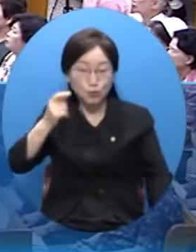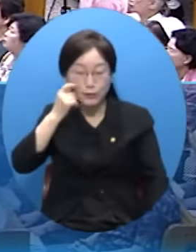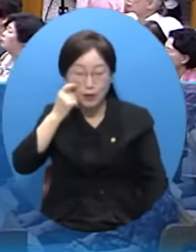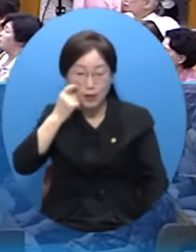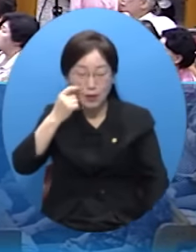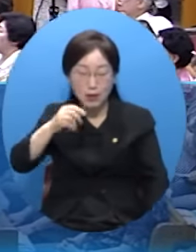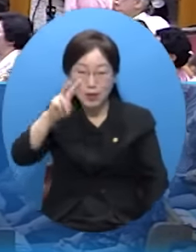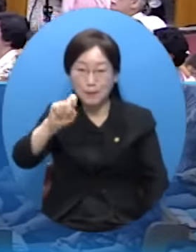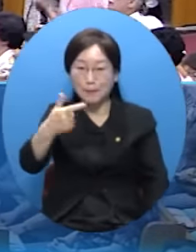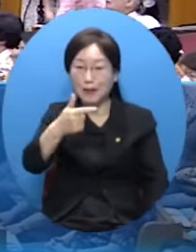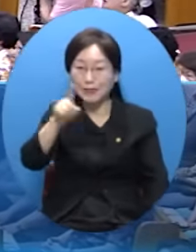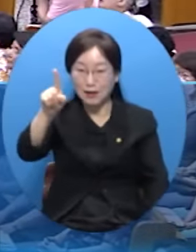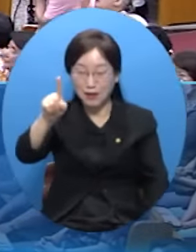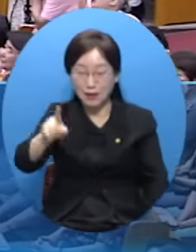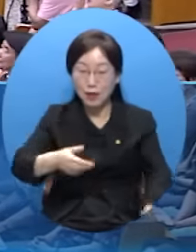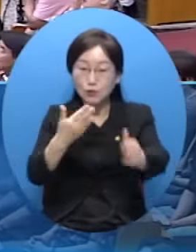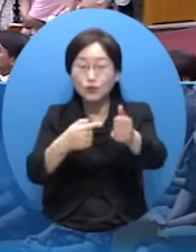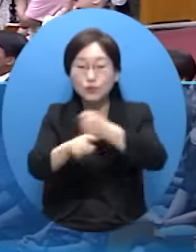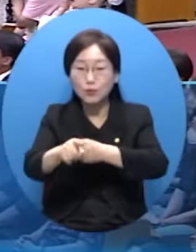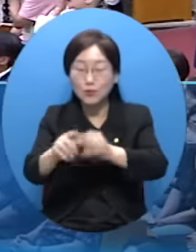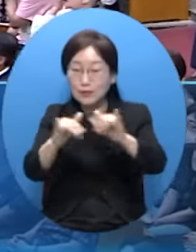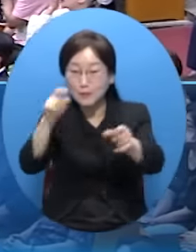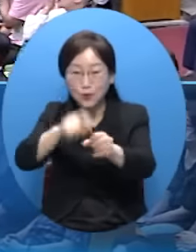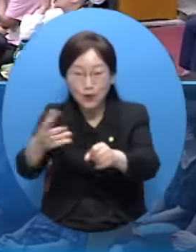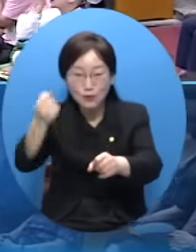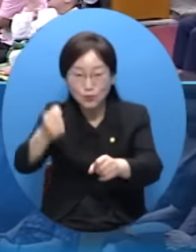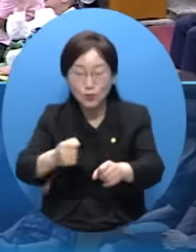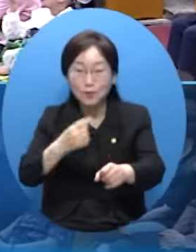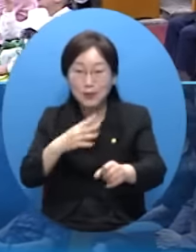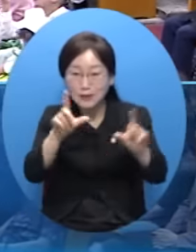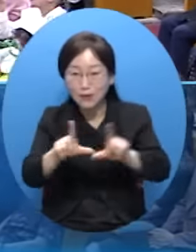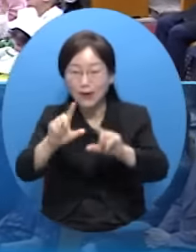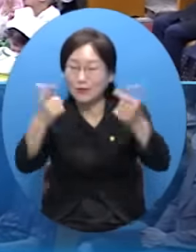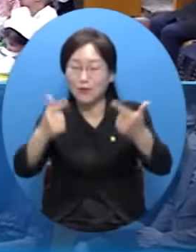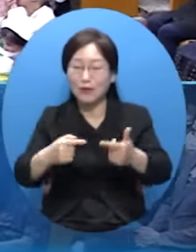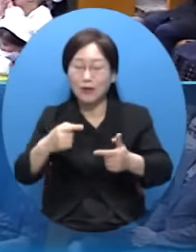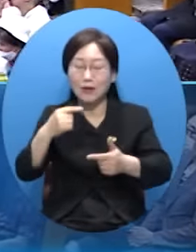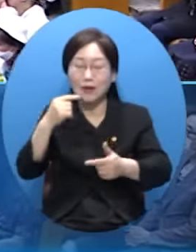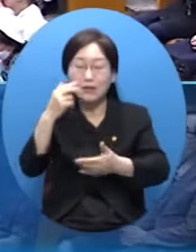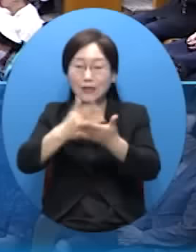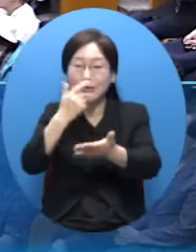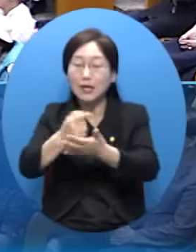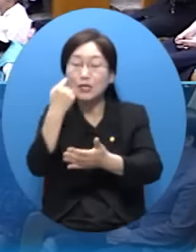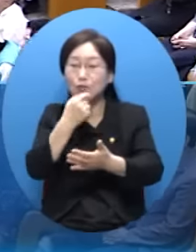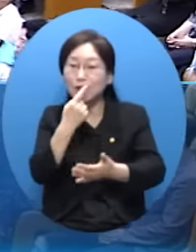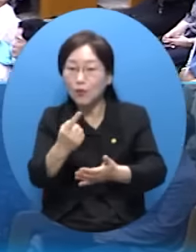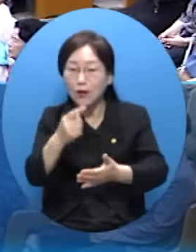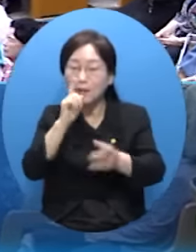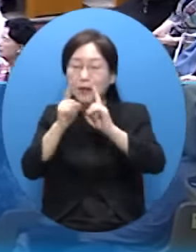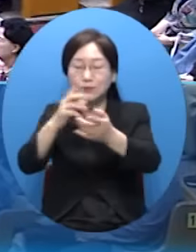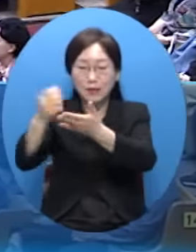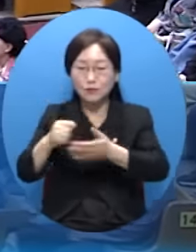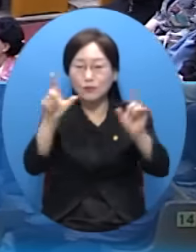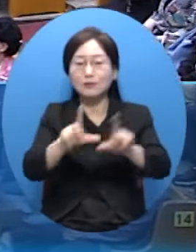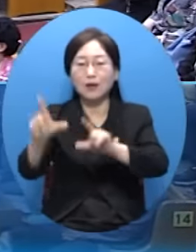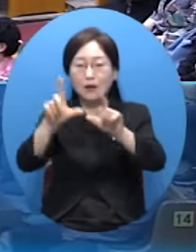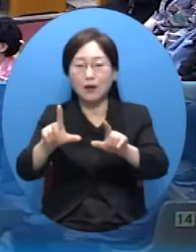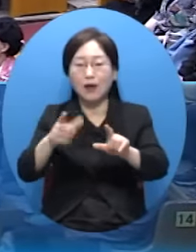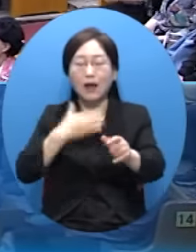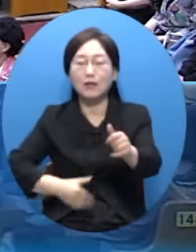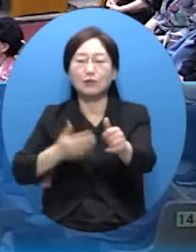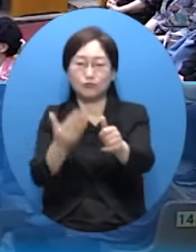내게 먹으신 것은 사람이 떡으로만 사는 것이 아니요 야훼 입에서 나오는 모든 말씀으로 사는 줄을 내가 알게